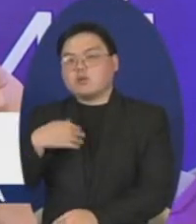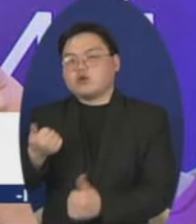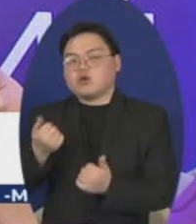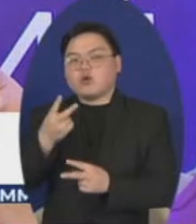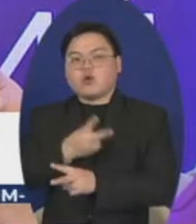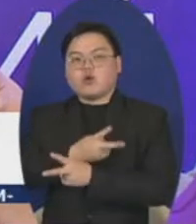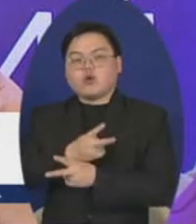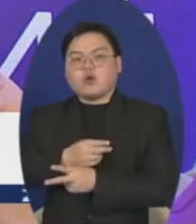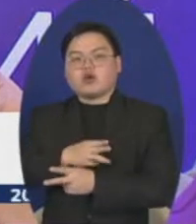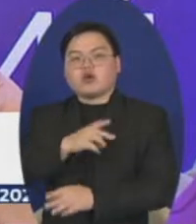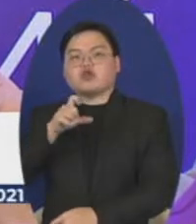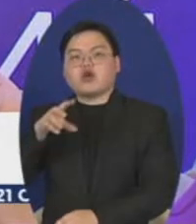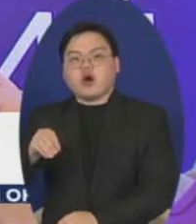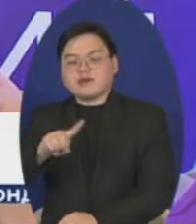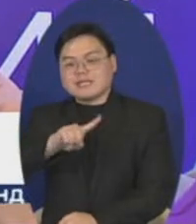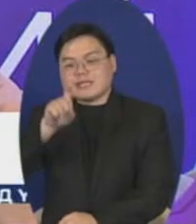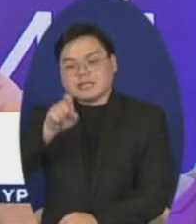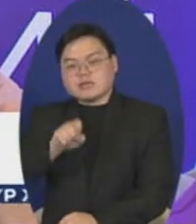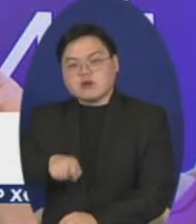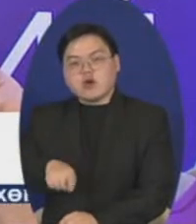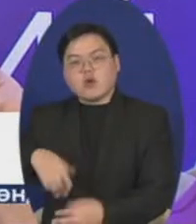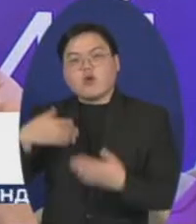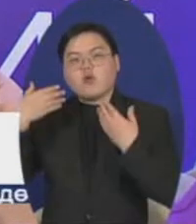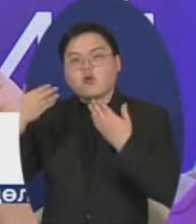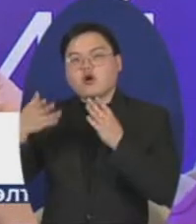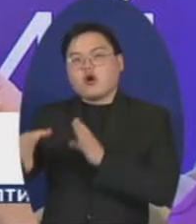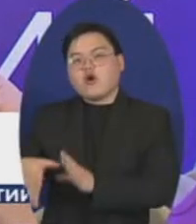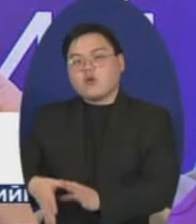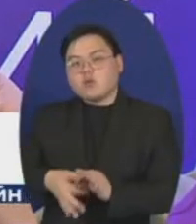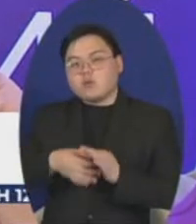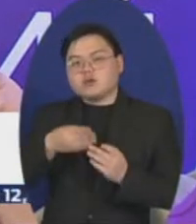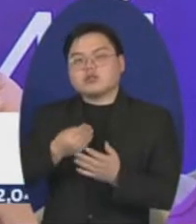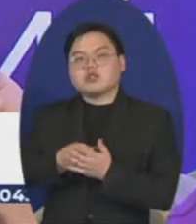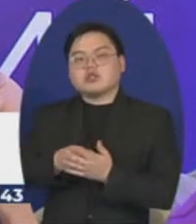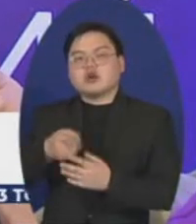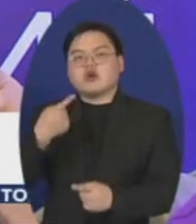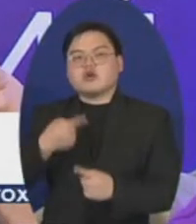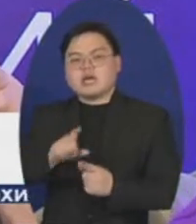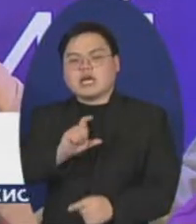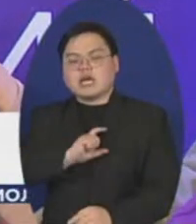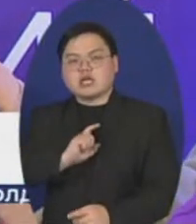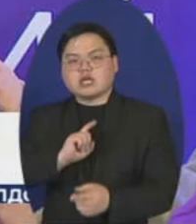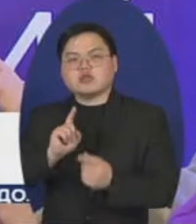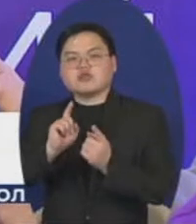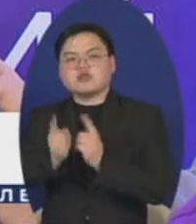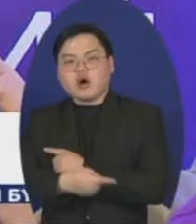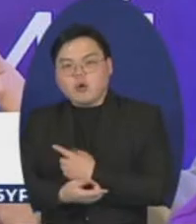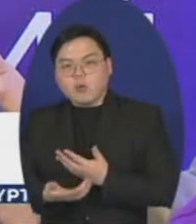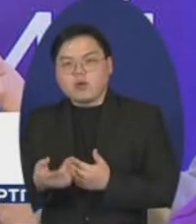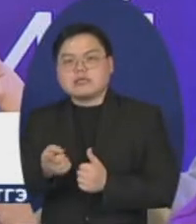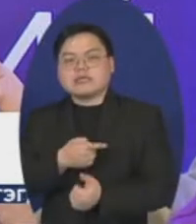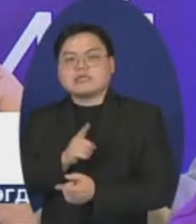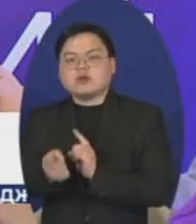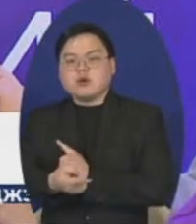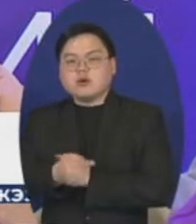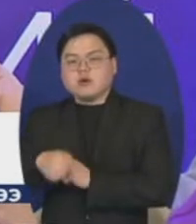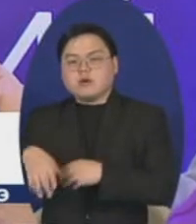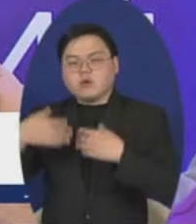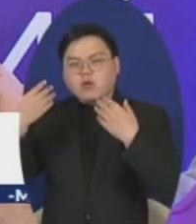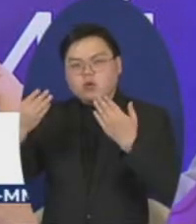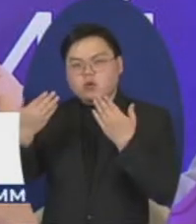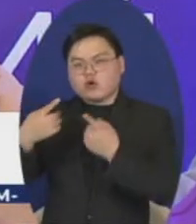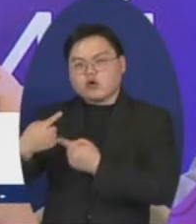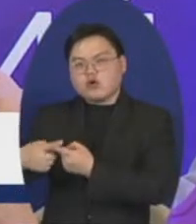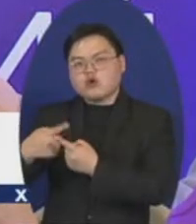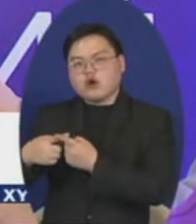асуудал бол яг энэ хуралтай холбоотой орон нутгийн одоо магадгүй хэрэгжилжүүлэх асуудал ч гэдэг юм уу. Магадгүй яг энэ одоо хурал орон нутгтай